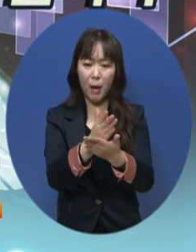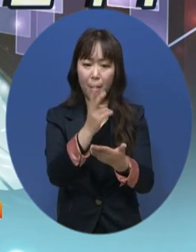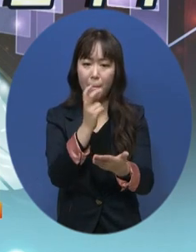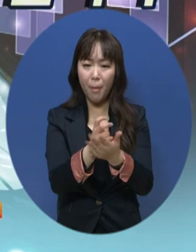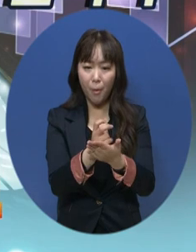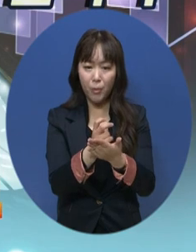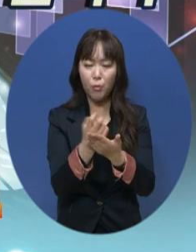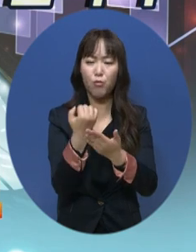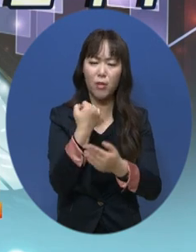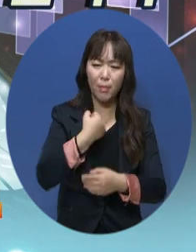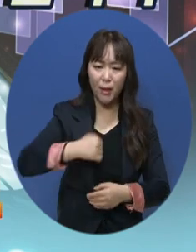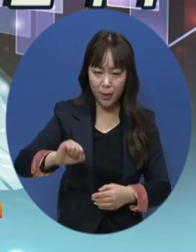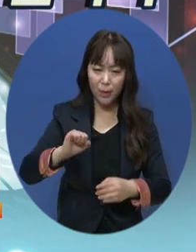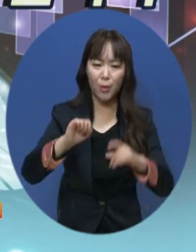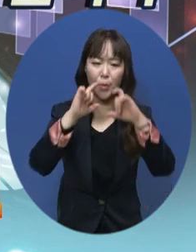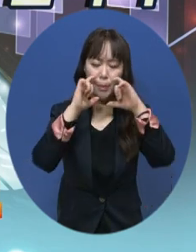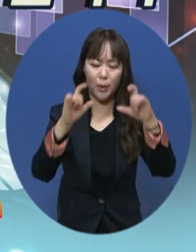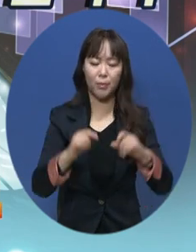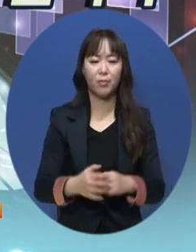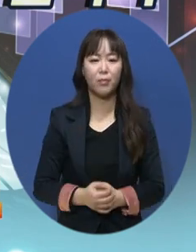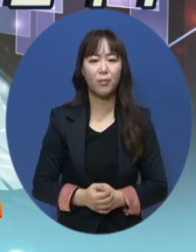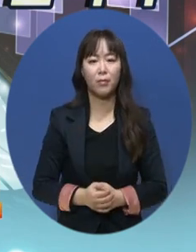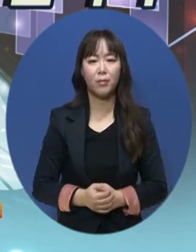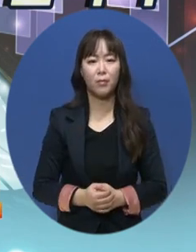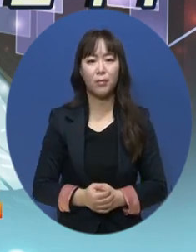장애인차별금지법을 위반했다고 봤습니다.